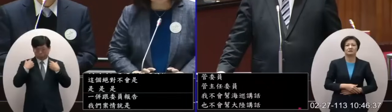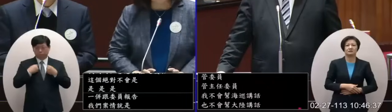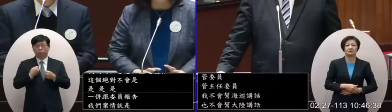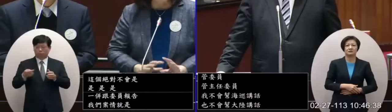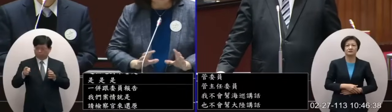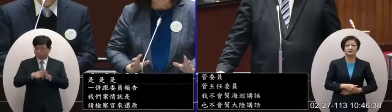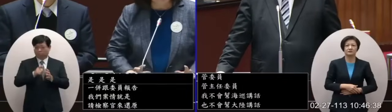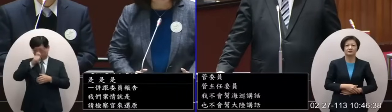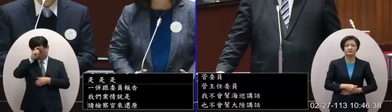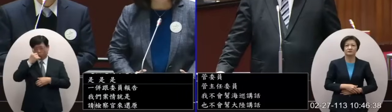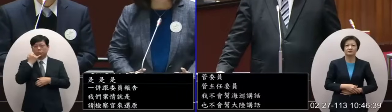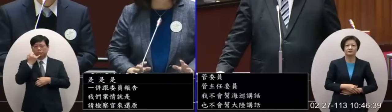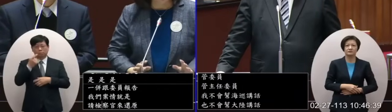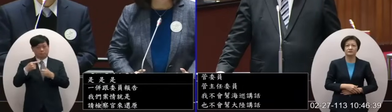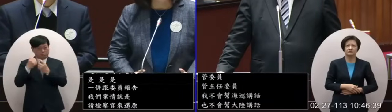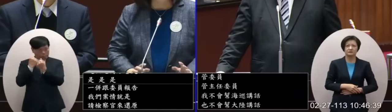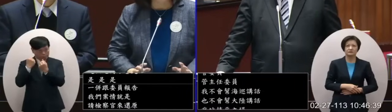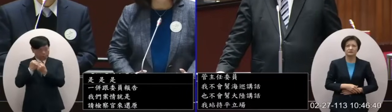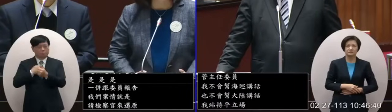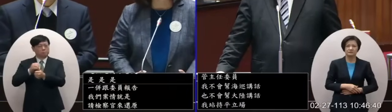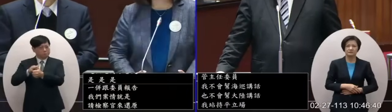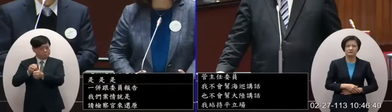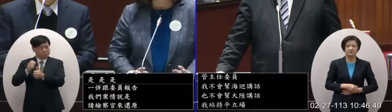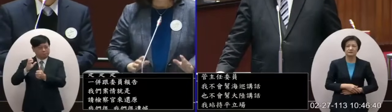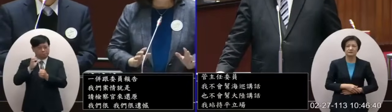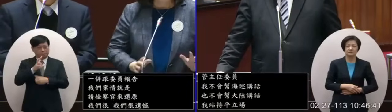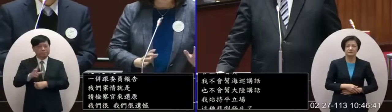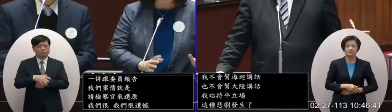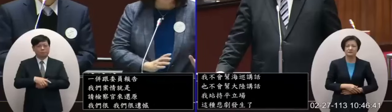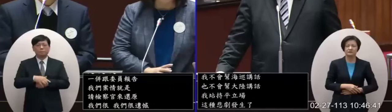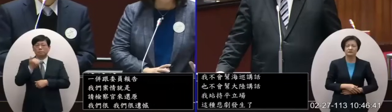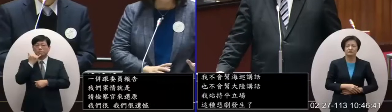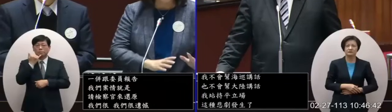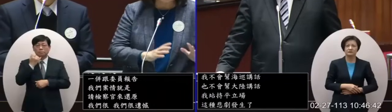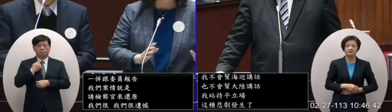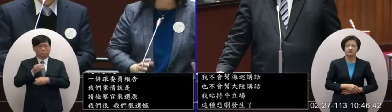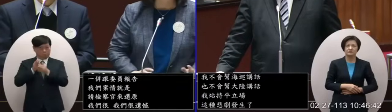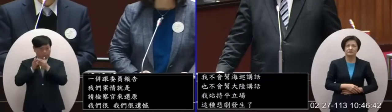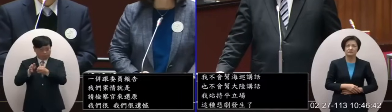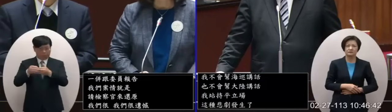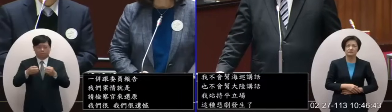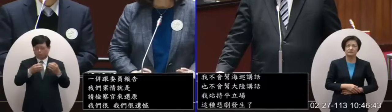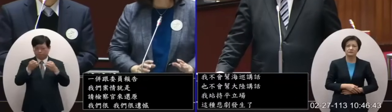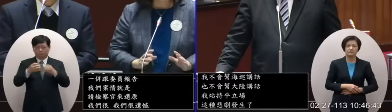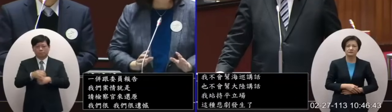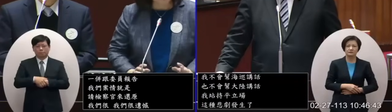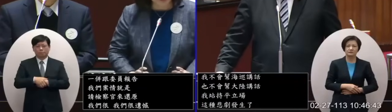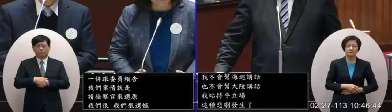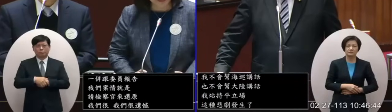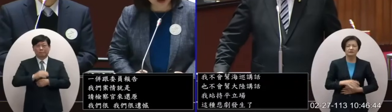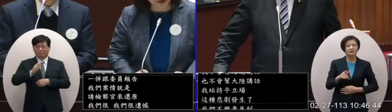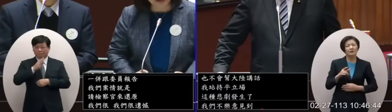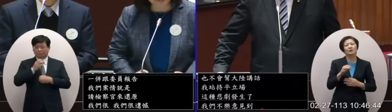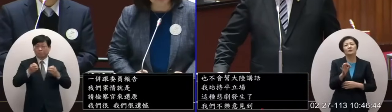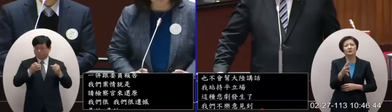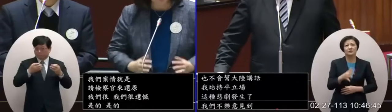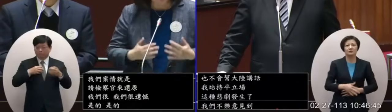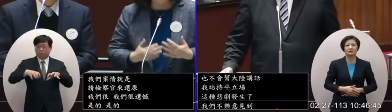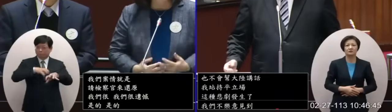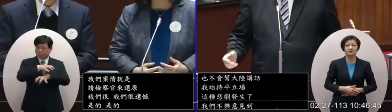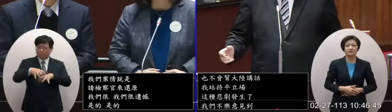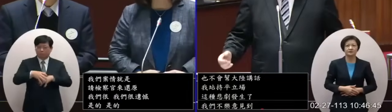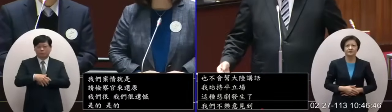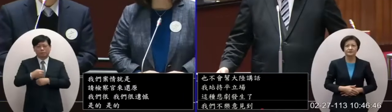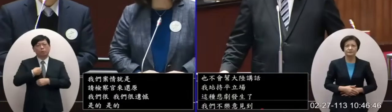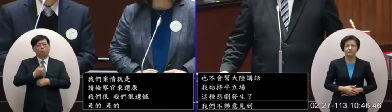直都是希望朝向人道抚慰的方式呢，朝向这里一起来谈判。但是整个谈判的环境，